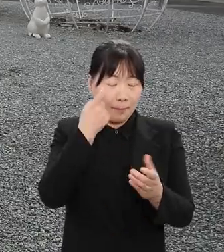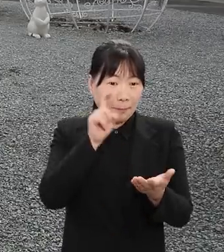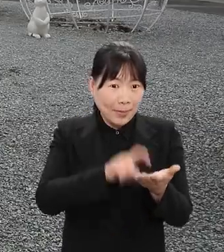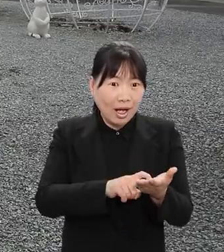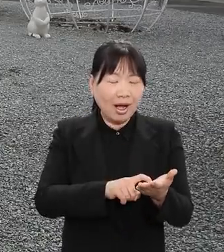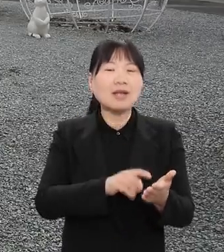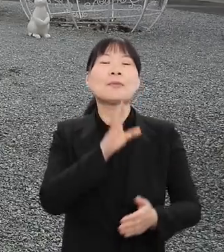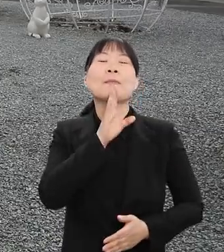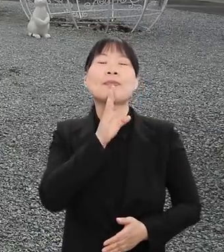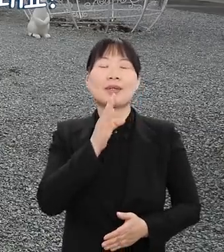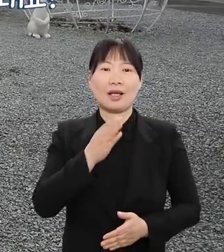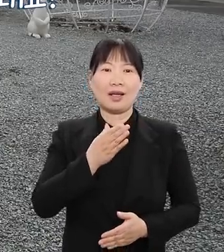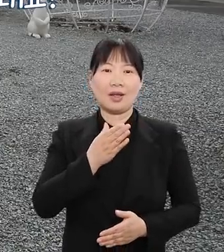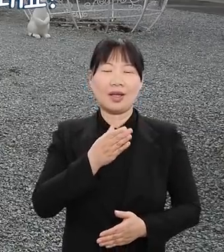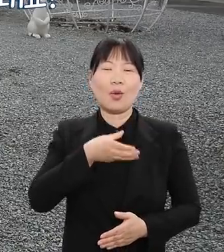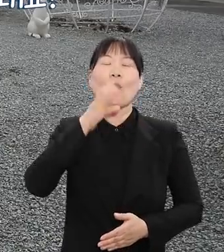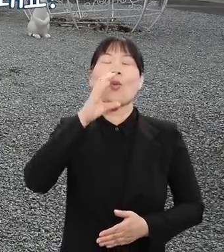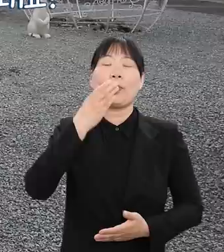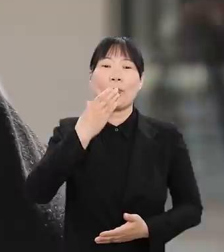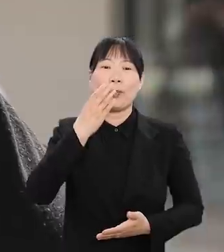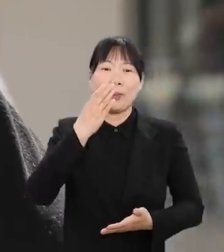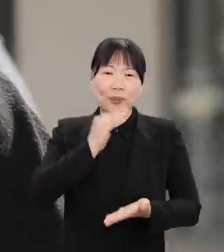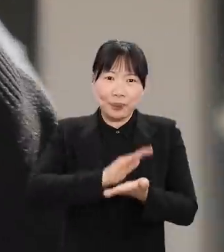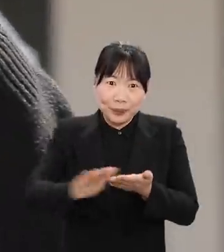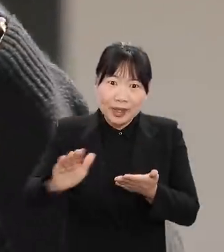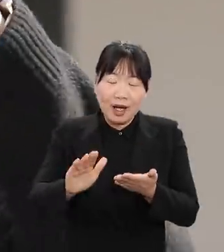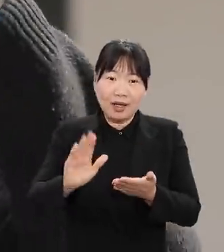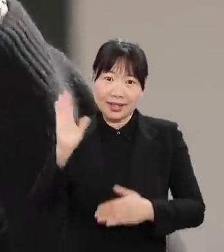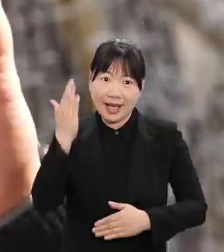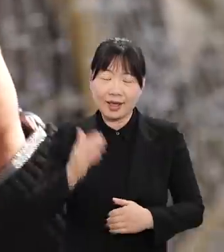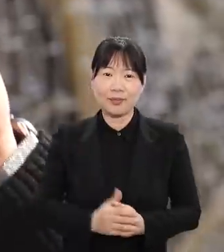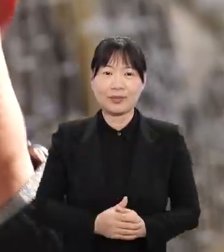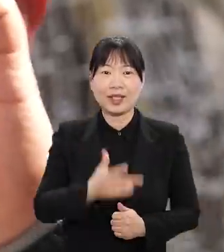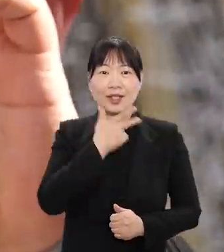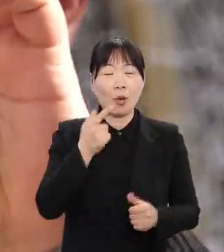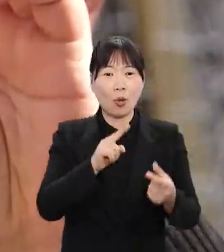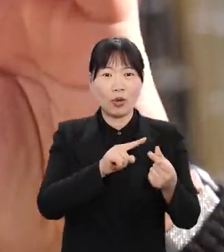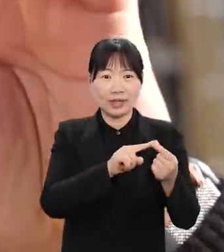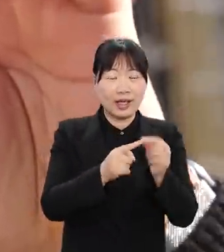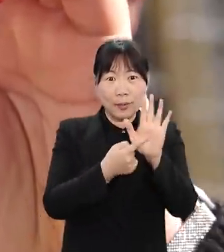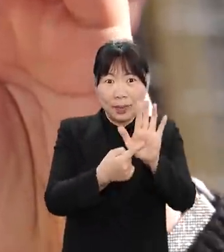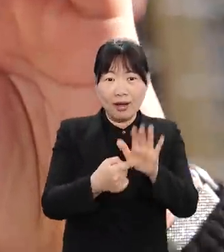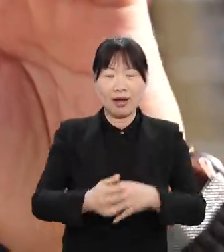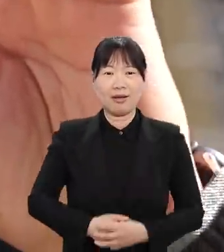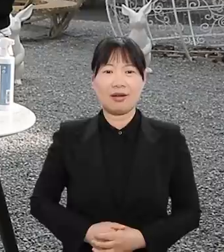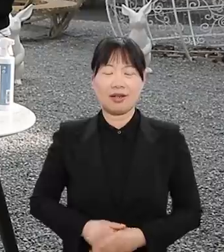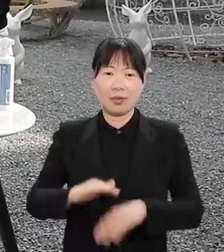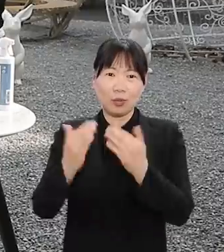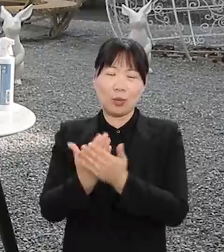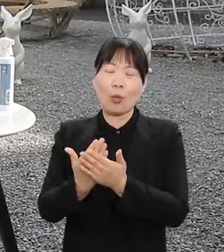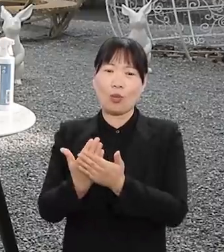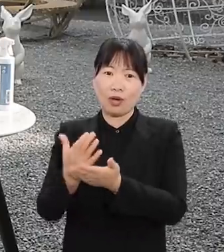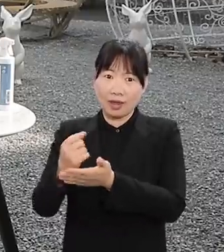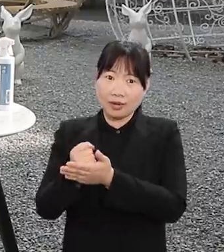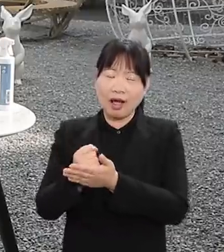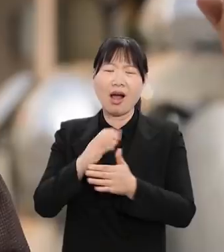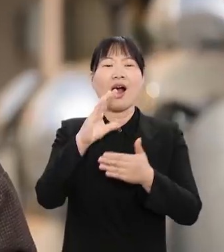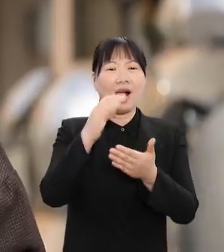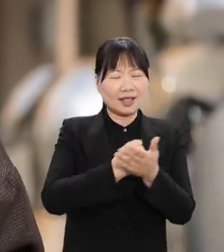커피죠? 커피. 이걸 다 마시면 이제 돼요? I got everything. 나 모든 걸